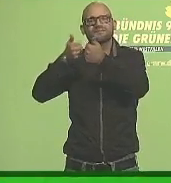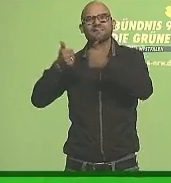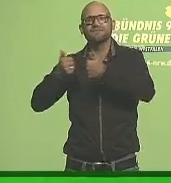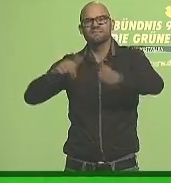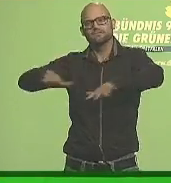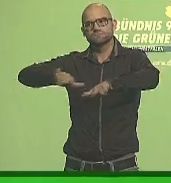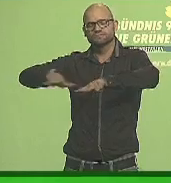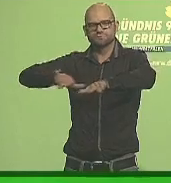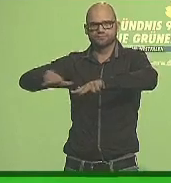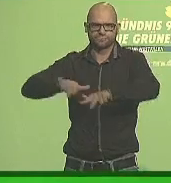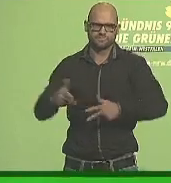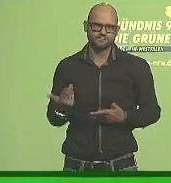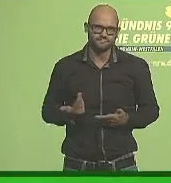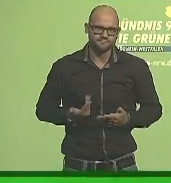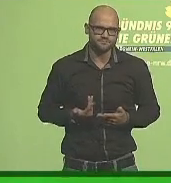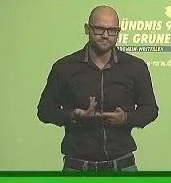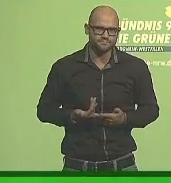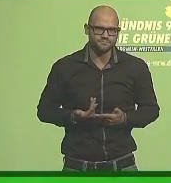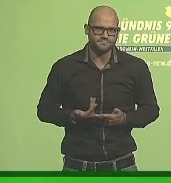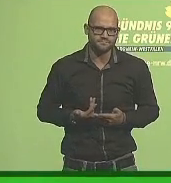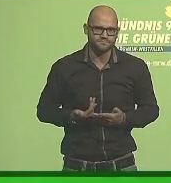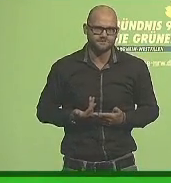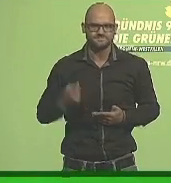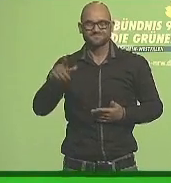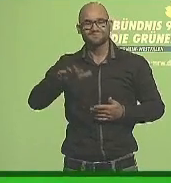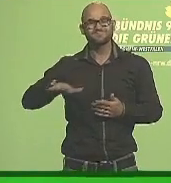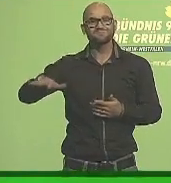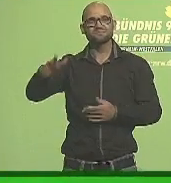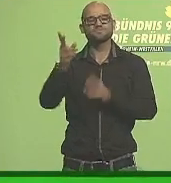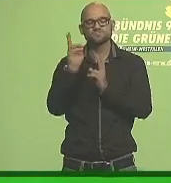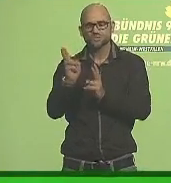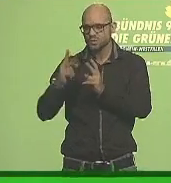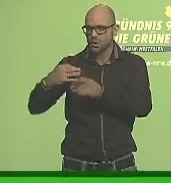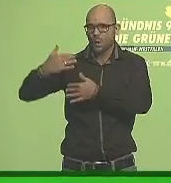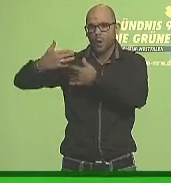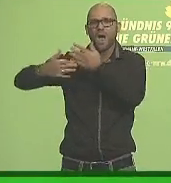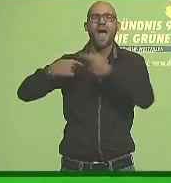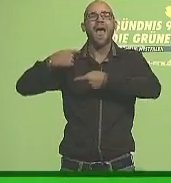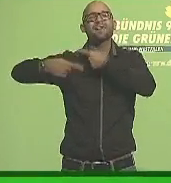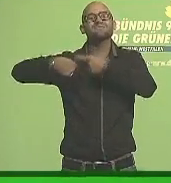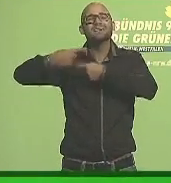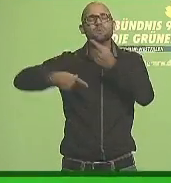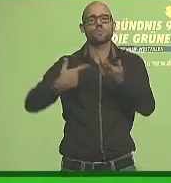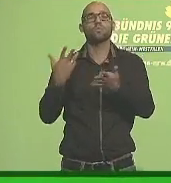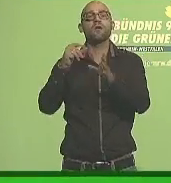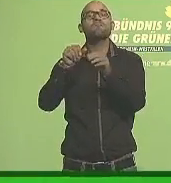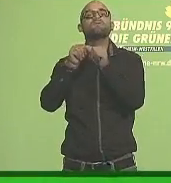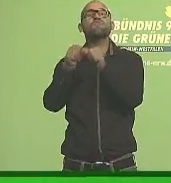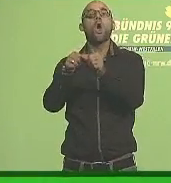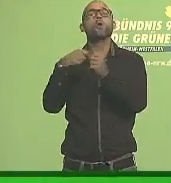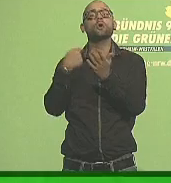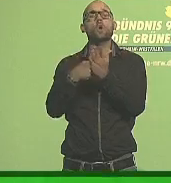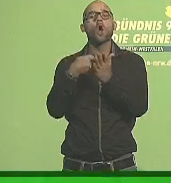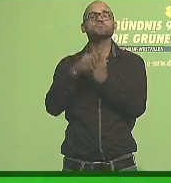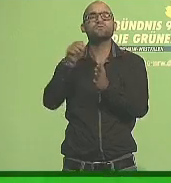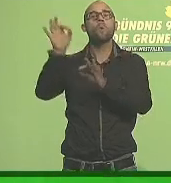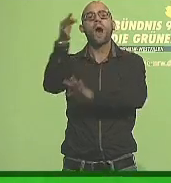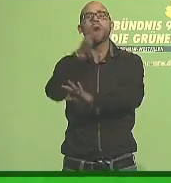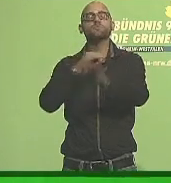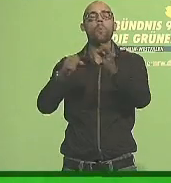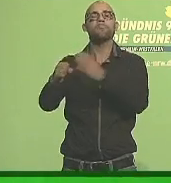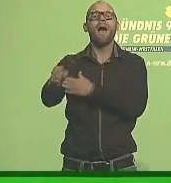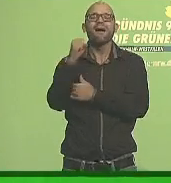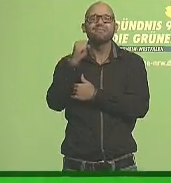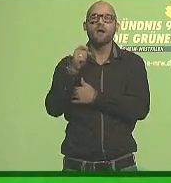Krisen zu managen. Eine Region, die noch in Entwicklung ist und die nicht die Folgekosten von Atomenergie verkraften